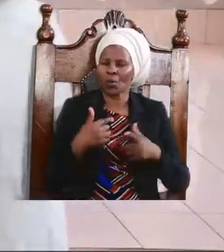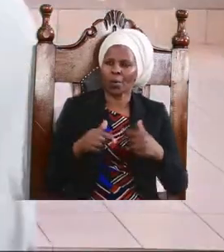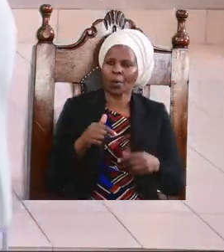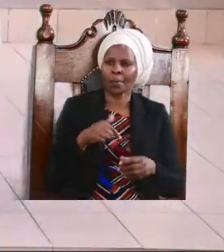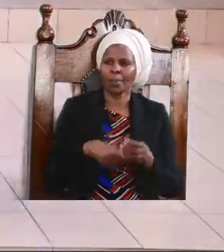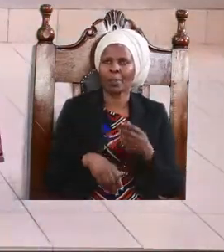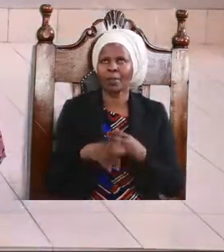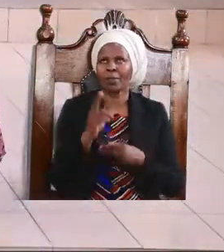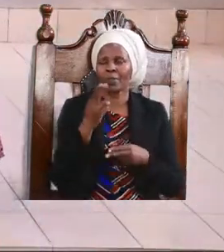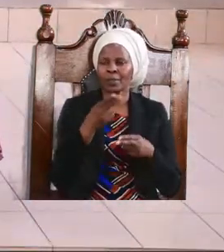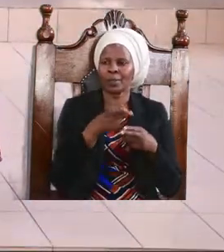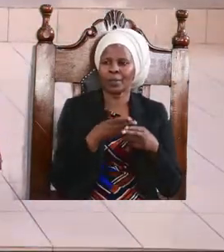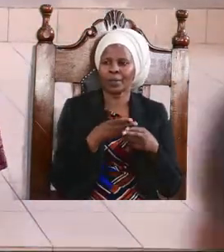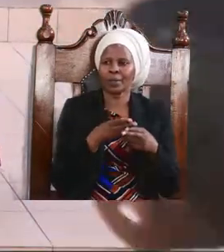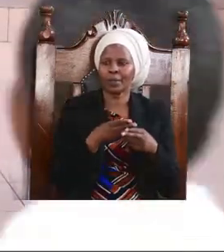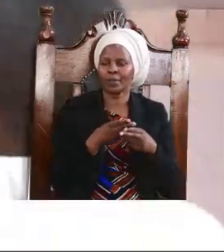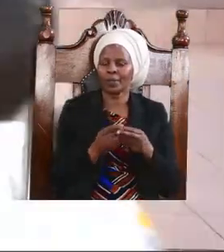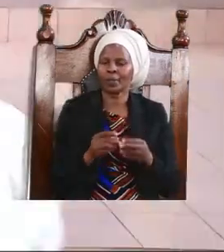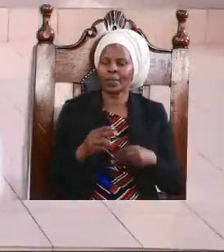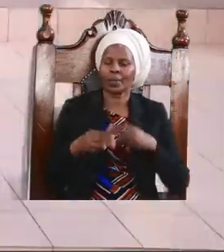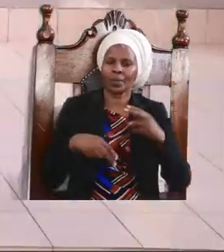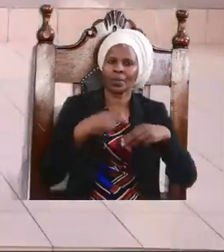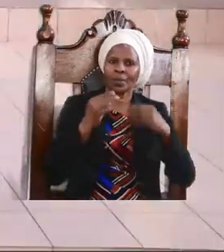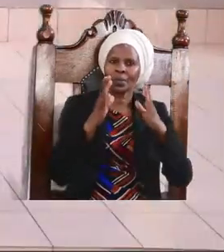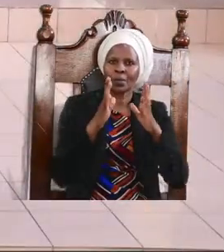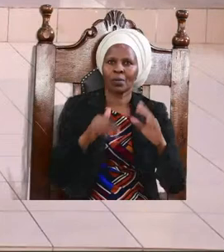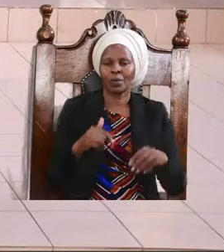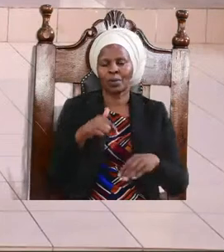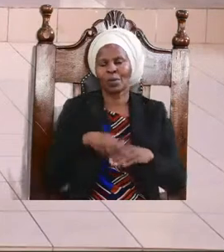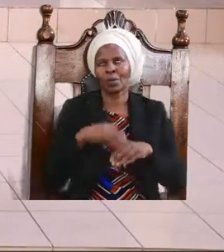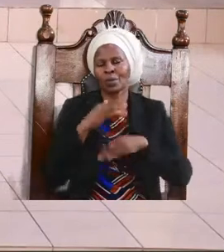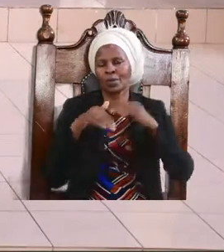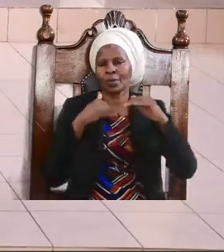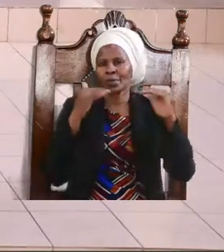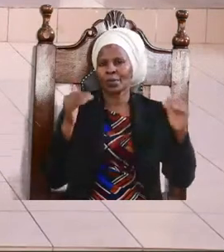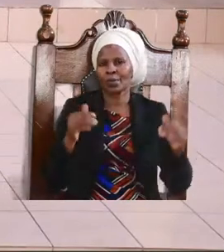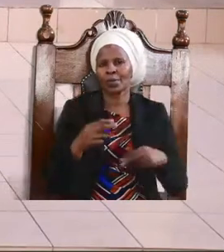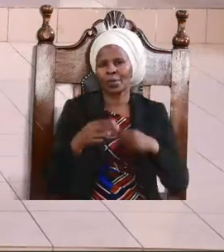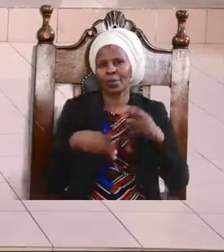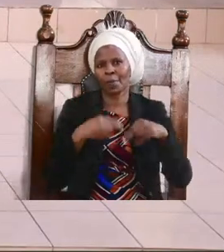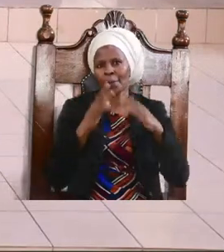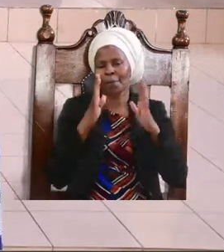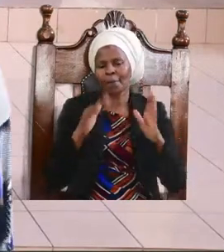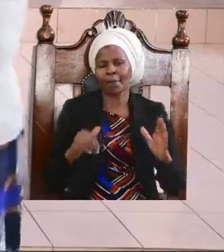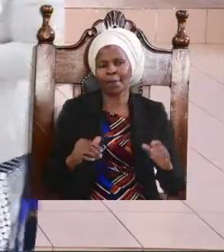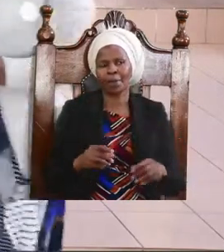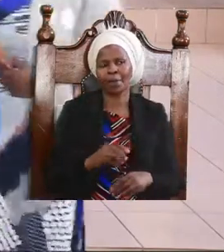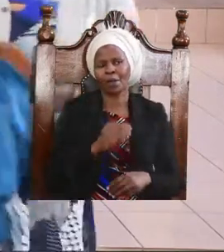Hosanna mbinguni, Hosanna mwana